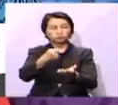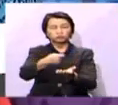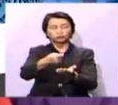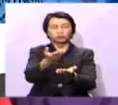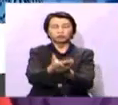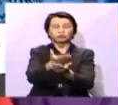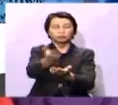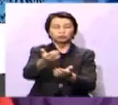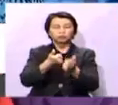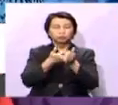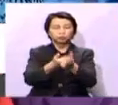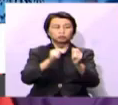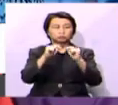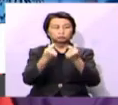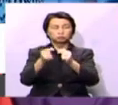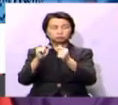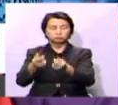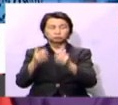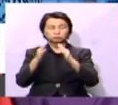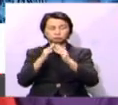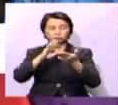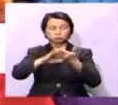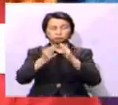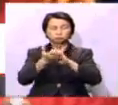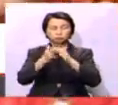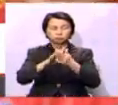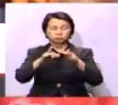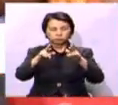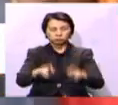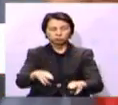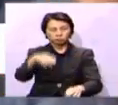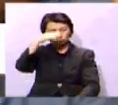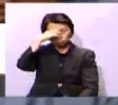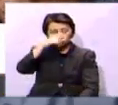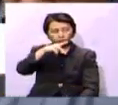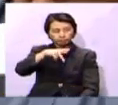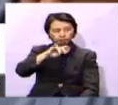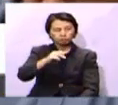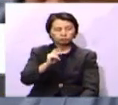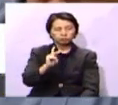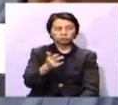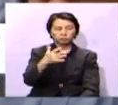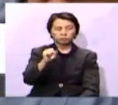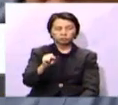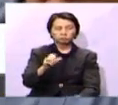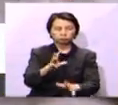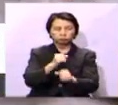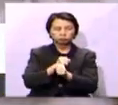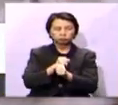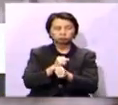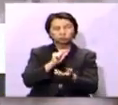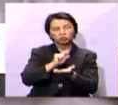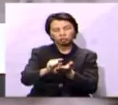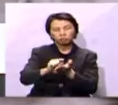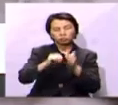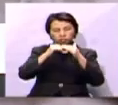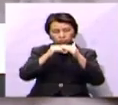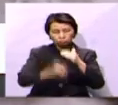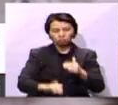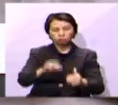beli mengikut kategori Perumahan Komuniti Rakyat Johor PKJA, iaitu pendapatan isi rumah